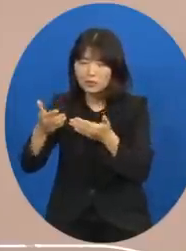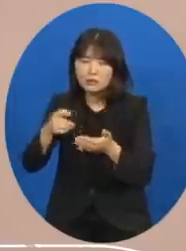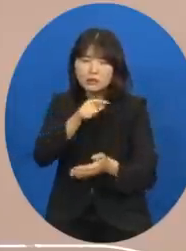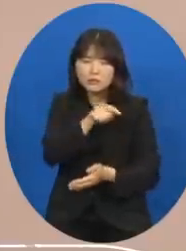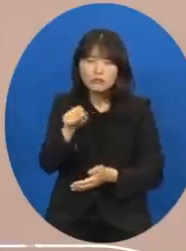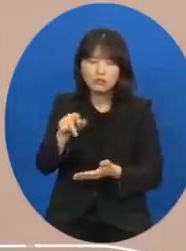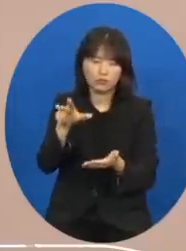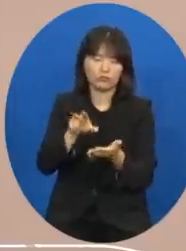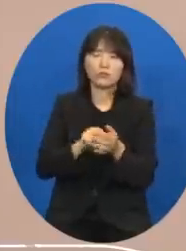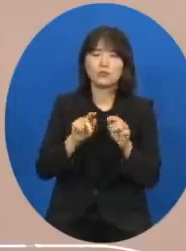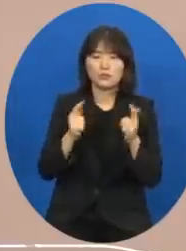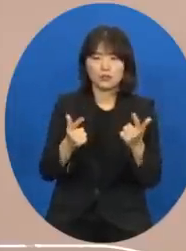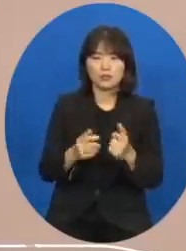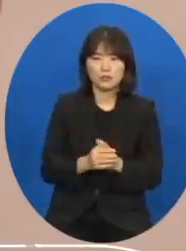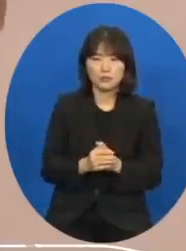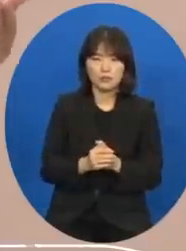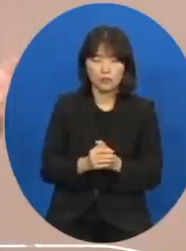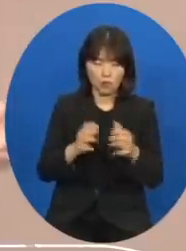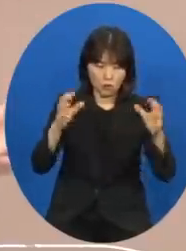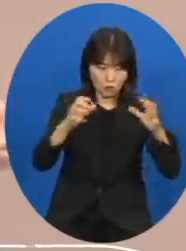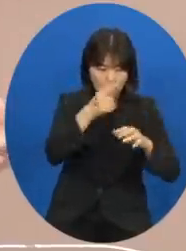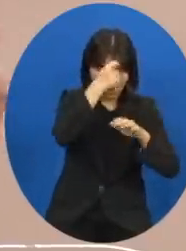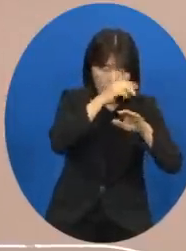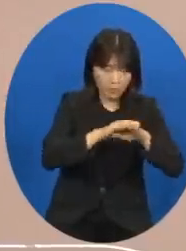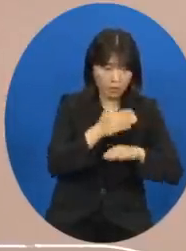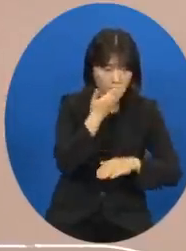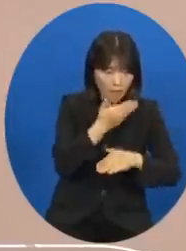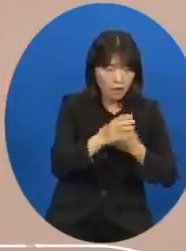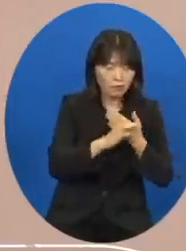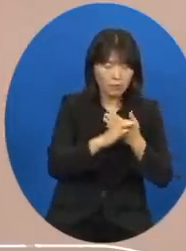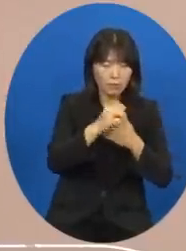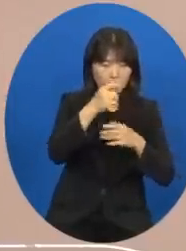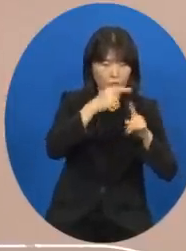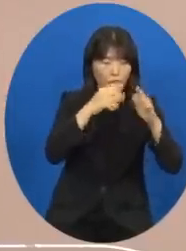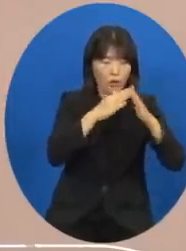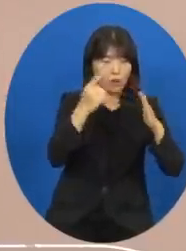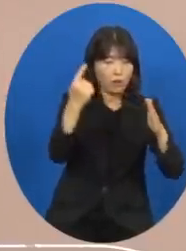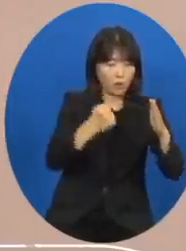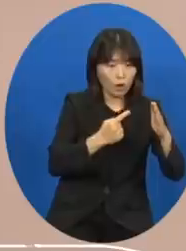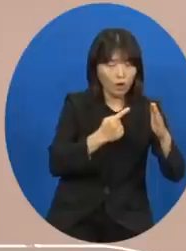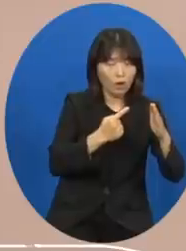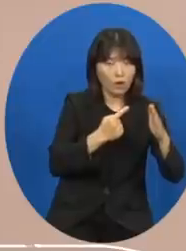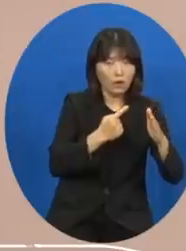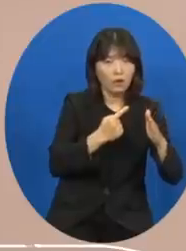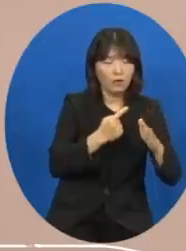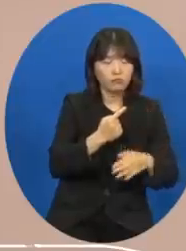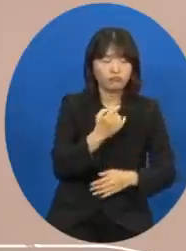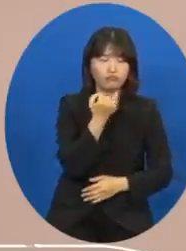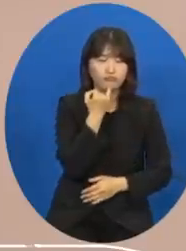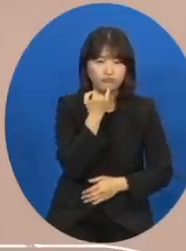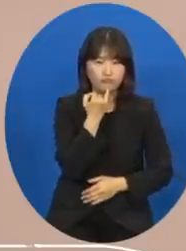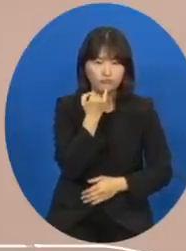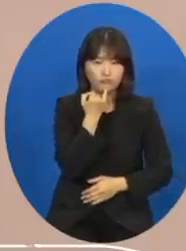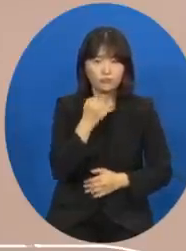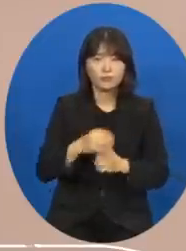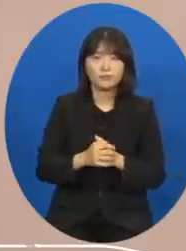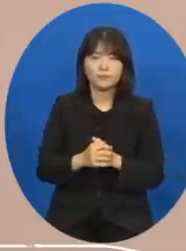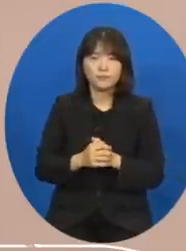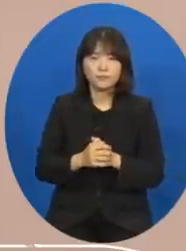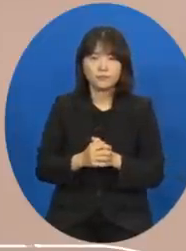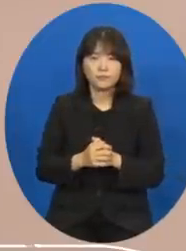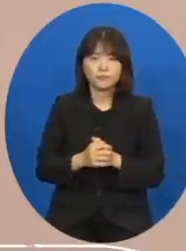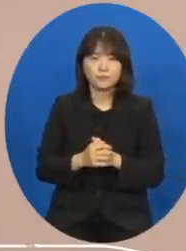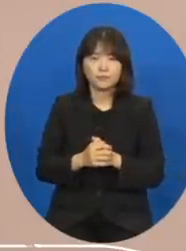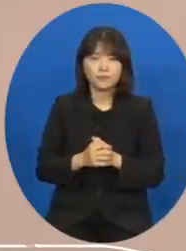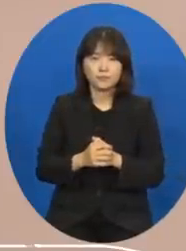아니다. 모여서 예배할 수 있으면, 예배당에 나올 수 있으면 예배당에 나와서 예배하는 거고, 그럴 수